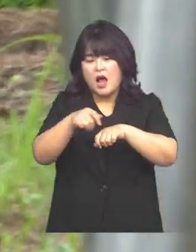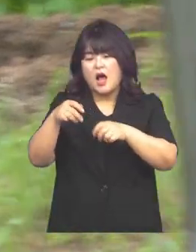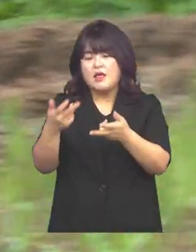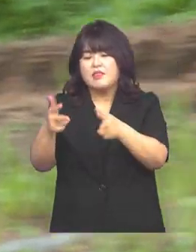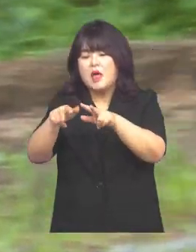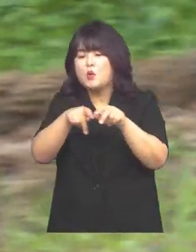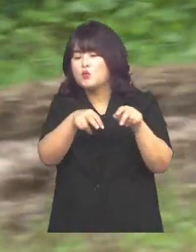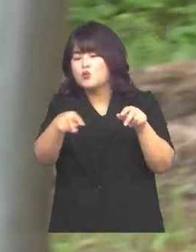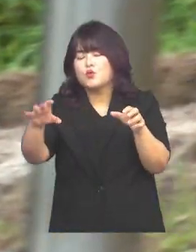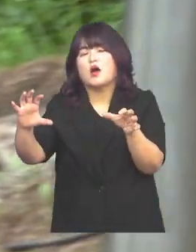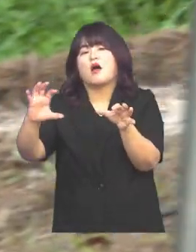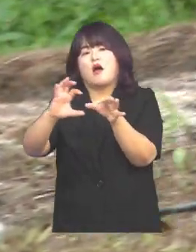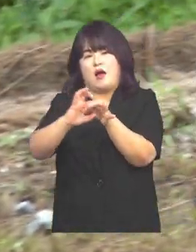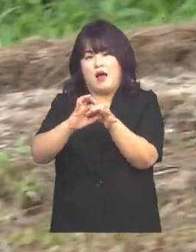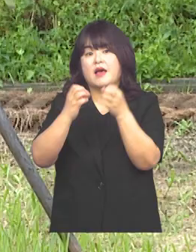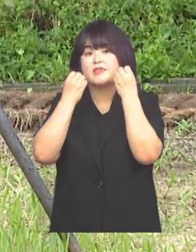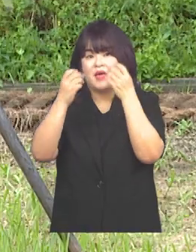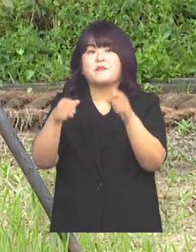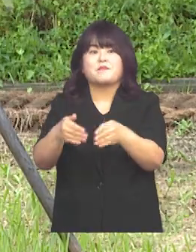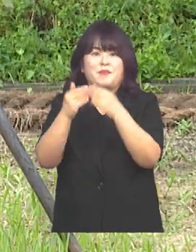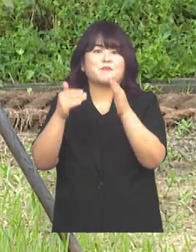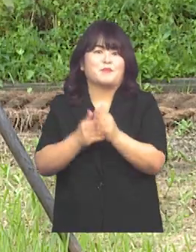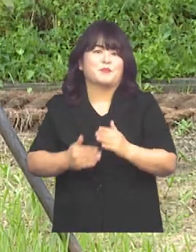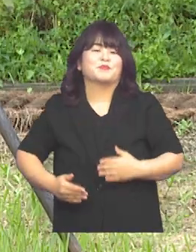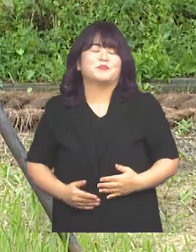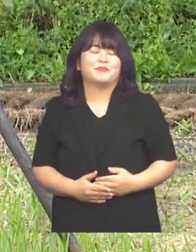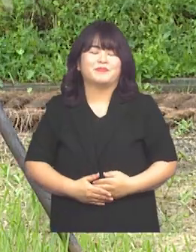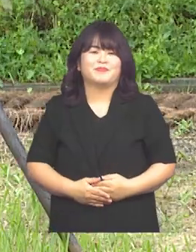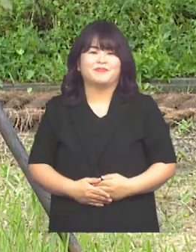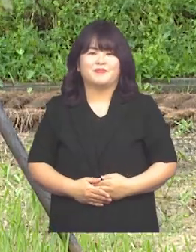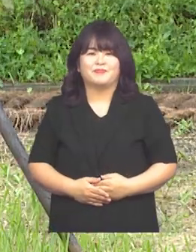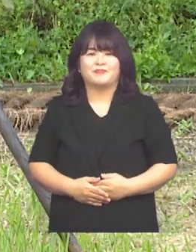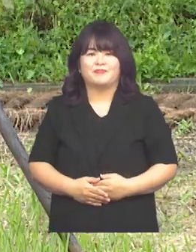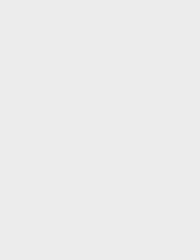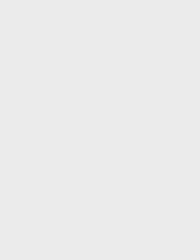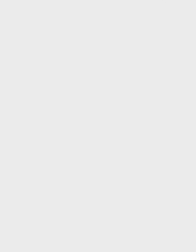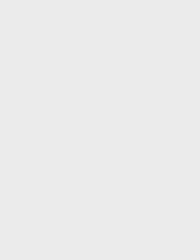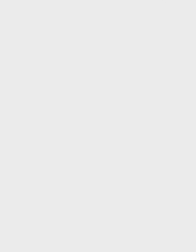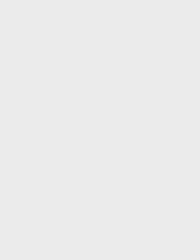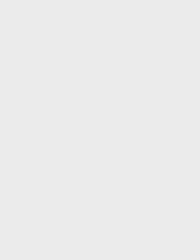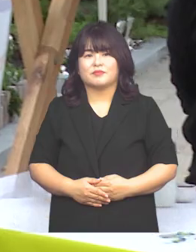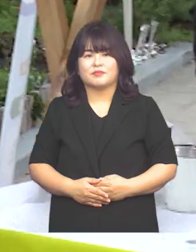공원 산책로로 이어지는 맨발길을 새롭게 단장했습니다.